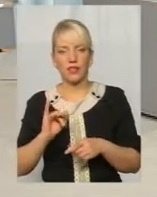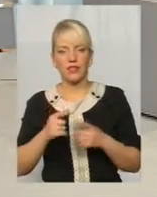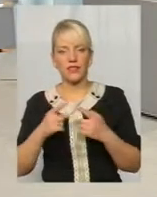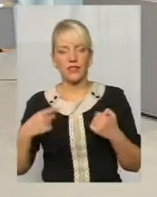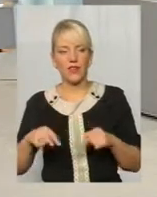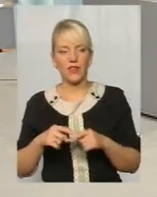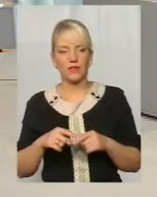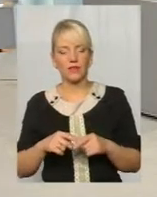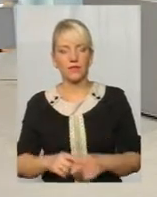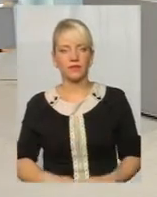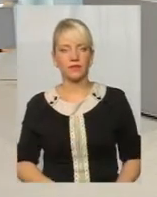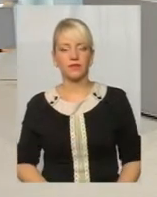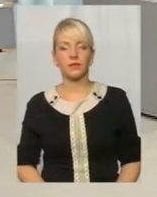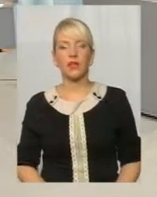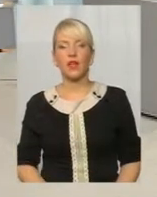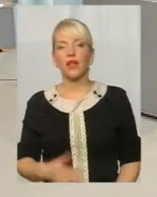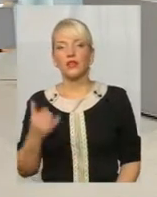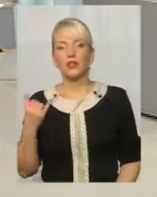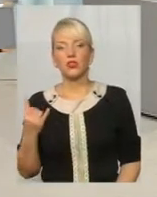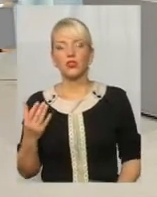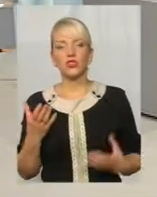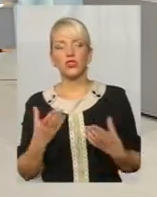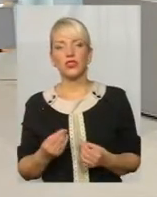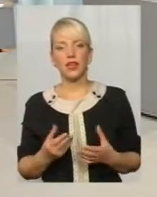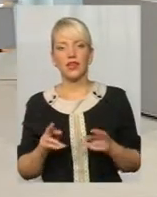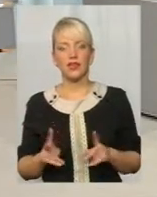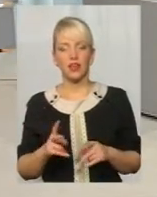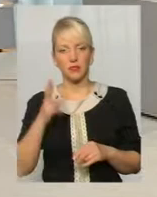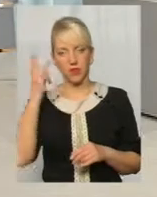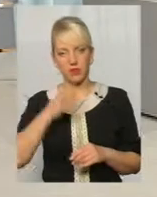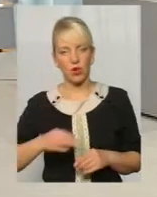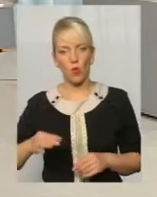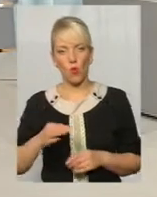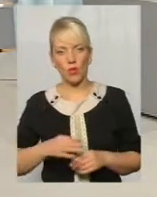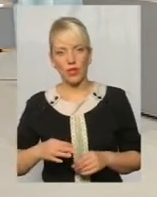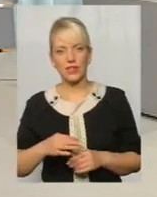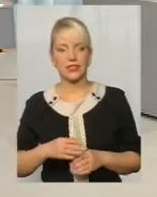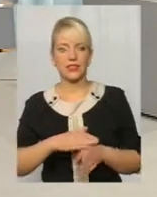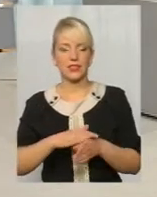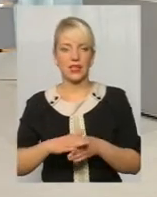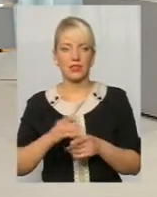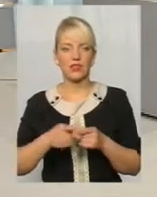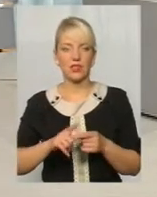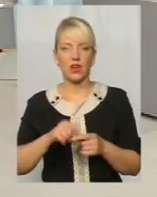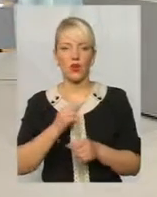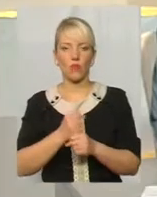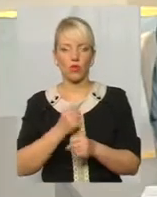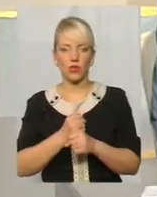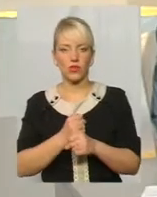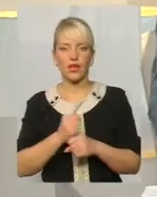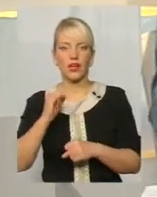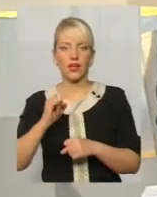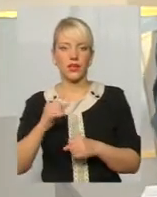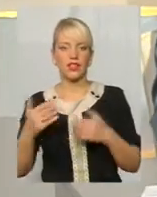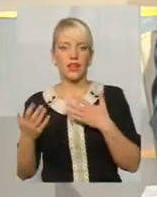аграрної, скажімо, сфери. На сьогоднішній день яким чином в Хмельницькій області здійснюється ця робота,